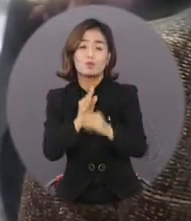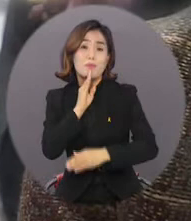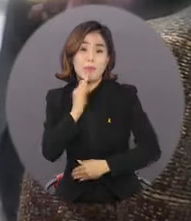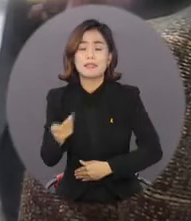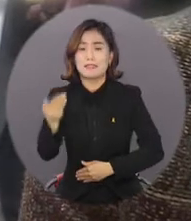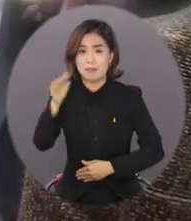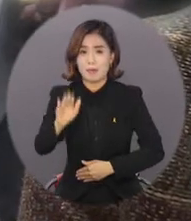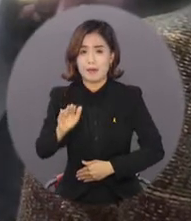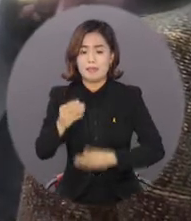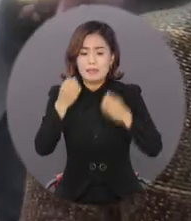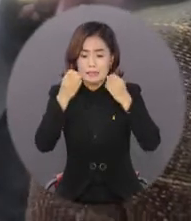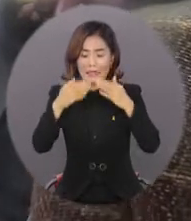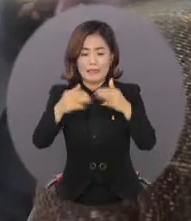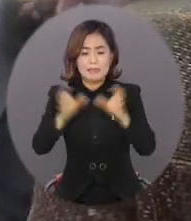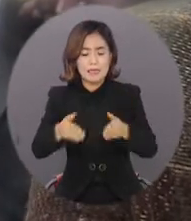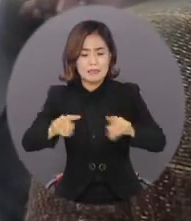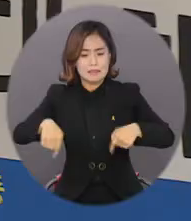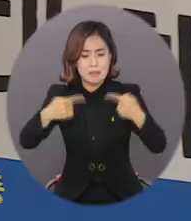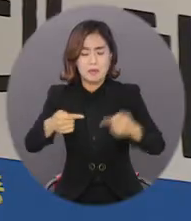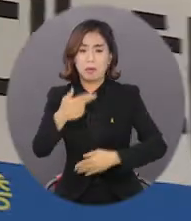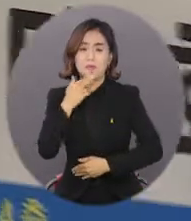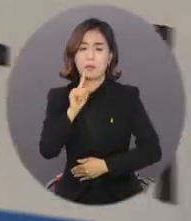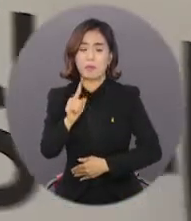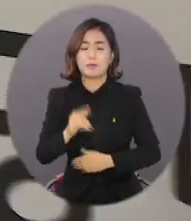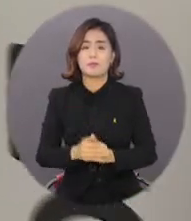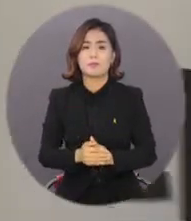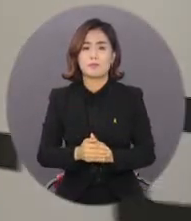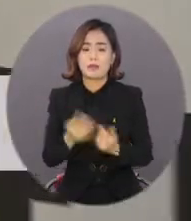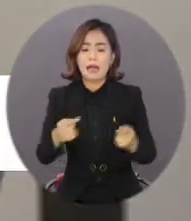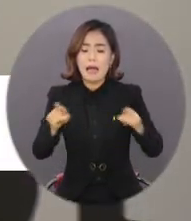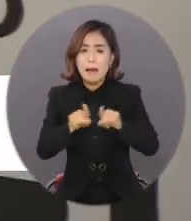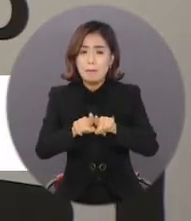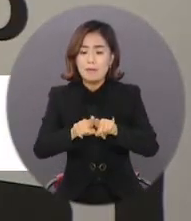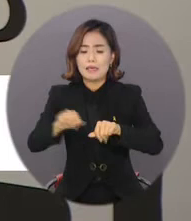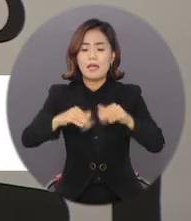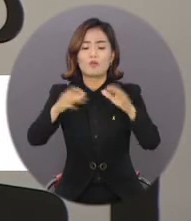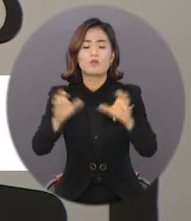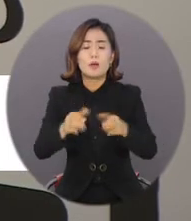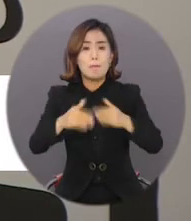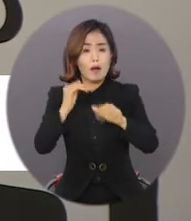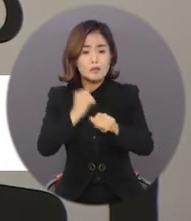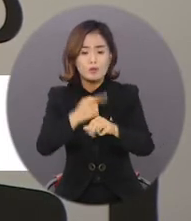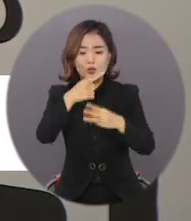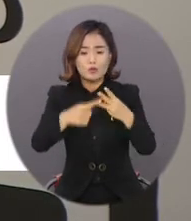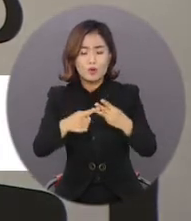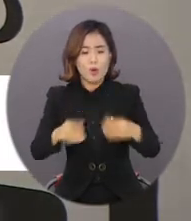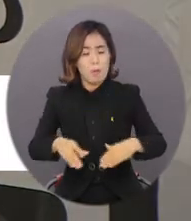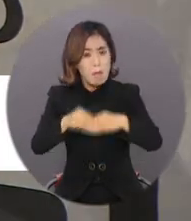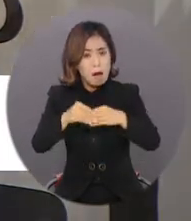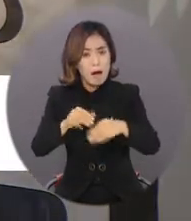맞지만 창당에 참여하지는 않았다고 밝혔습니다. 다 함께 자유당이 창당한다고 해서 윤 전 총장이 손을